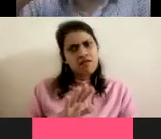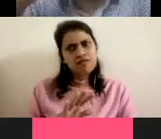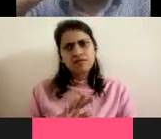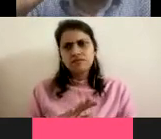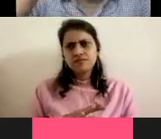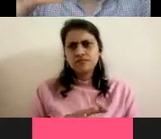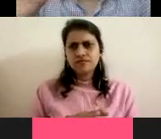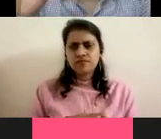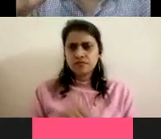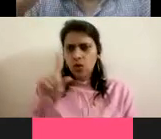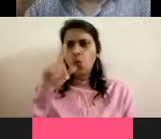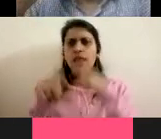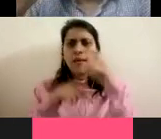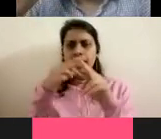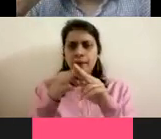डिस्कवरिंग हैंड्स जिसमें